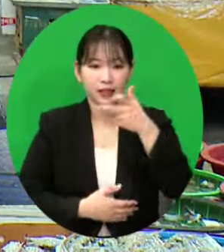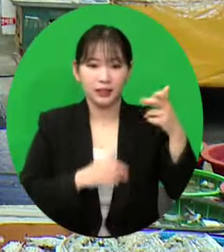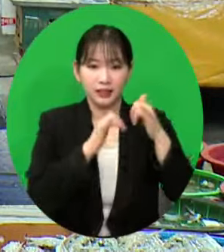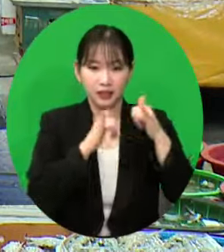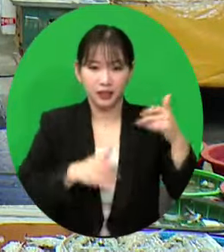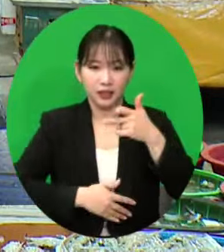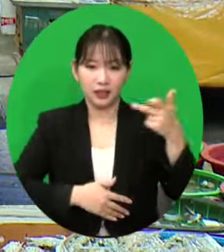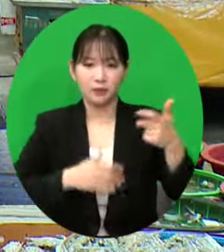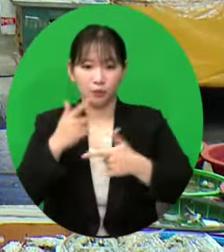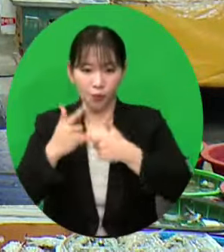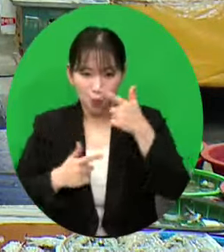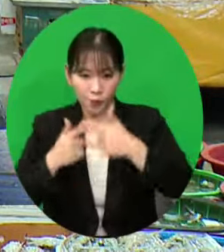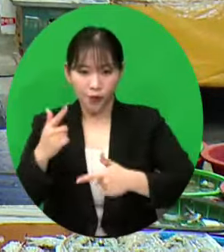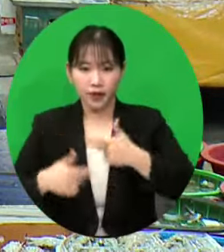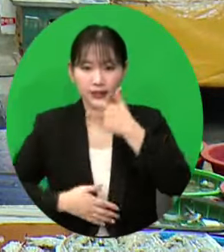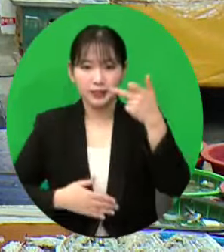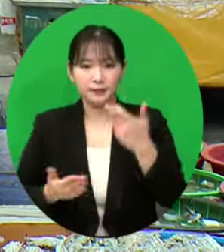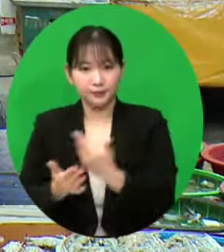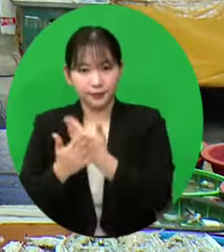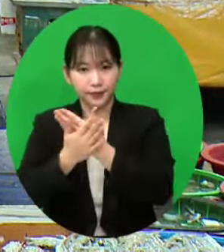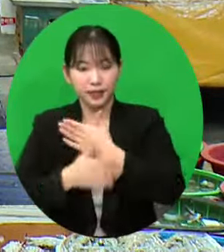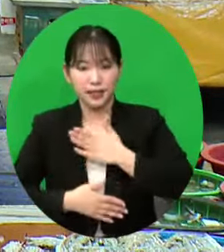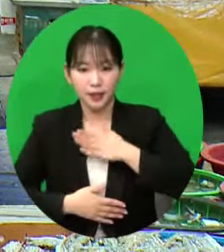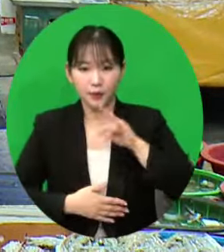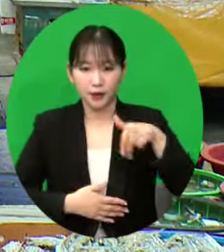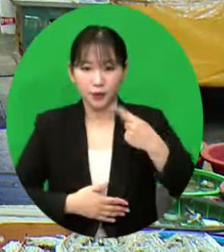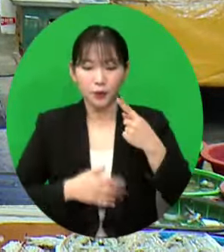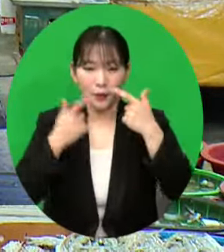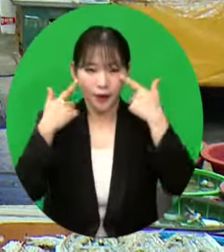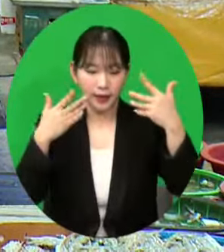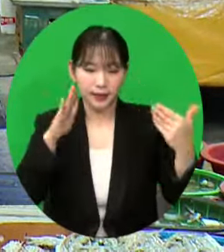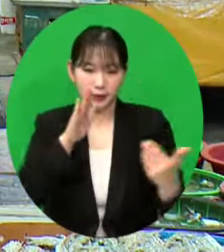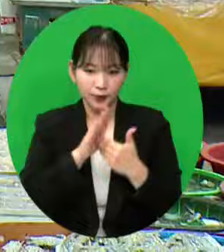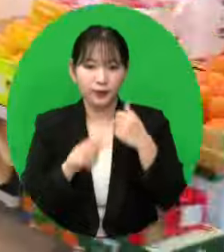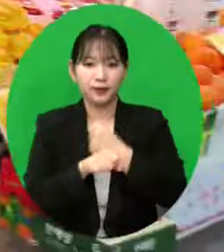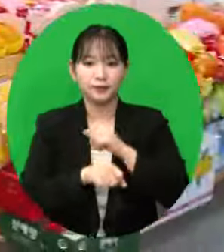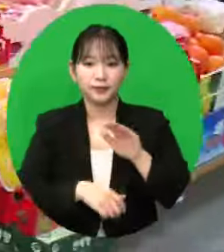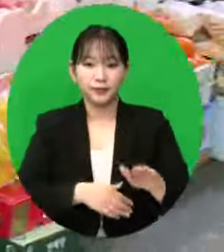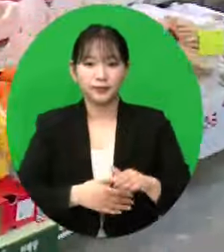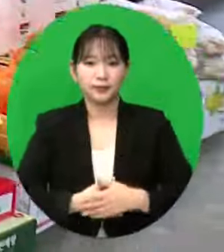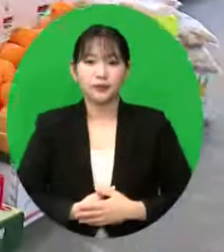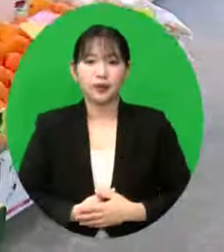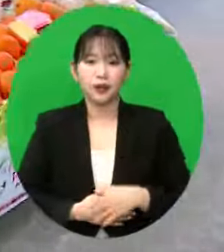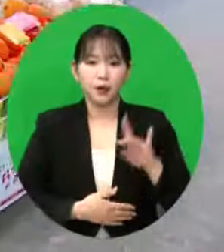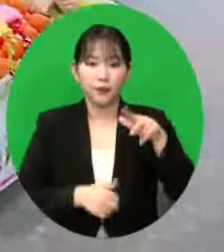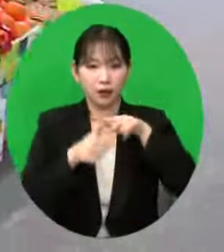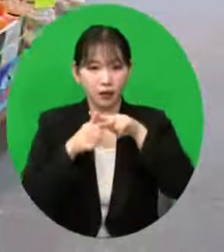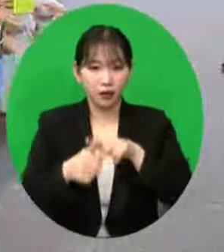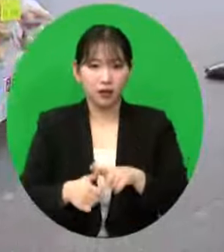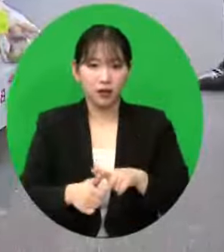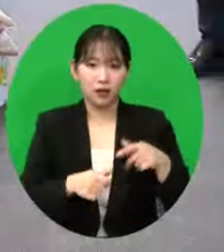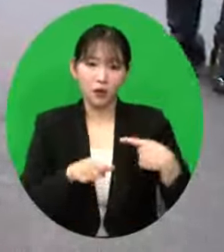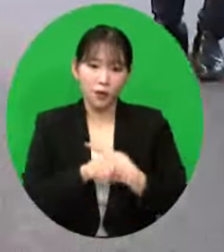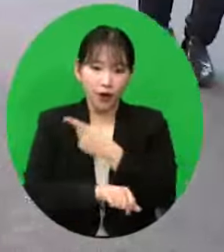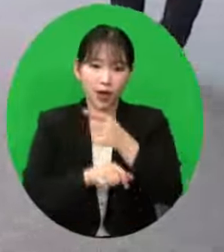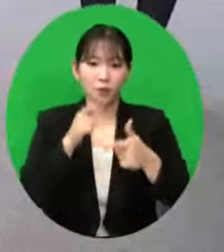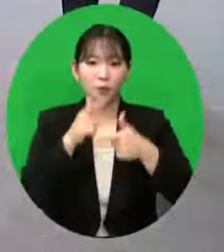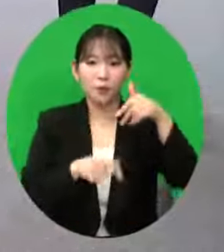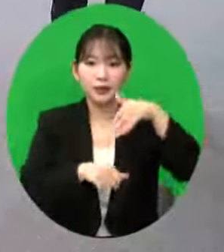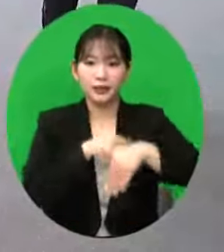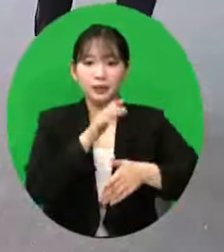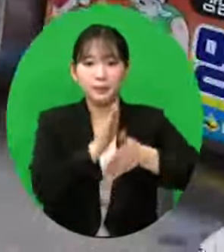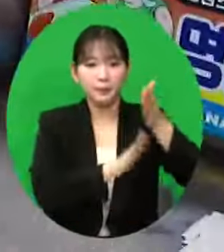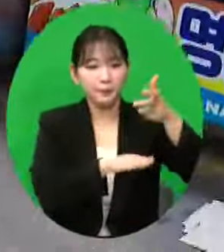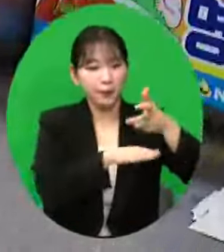큰 인물, 큰 목포, 큰 발전, 저 배종호가 확실하게 해내겠습니다. 배종호 예비후보는 이 밖에 목포형